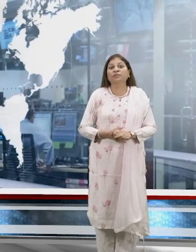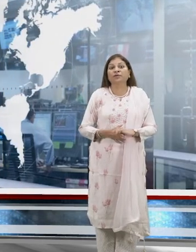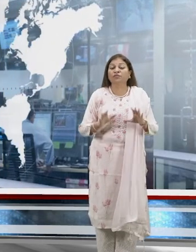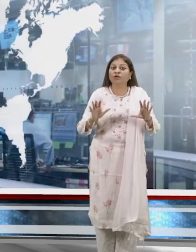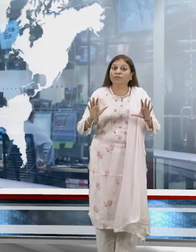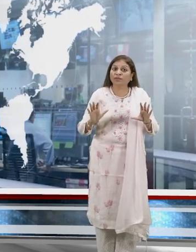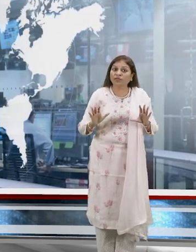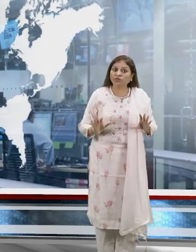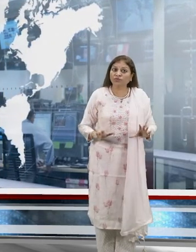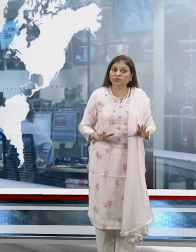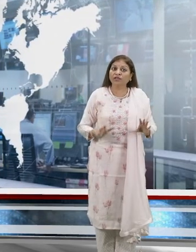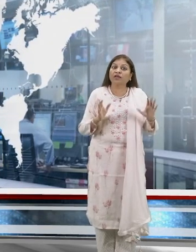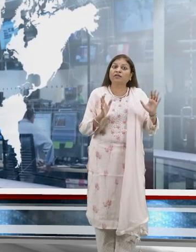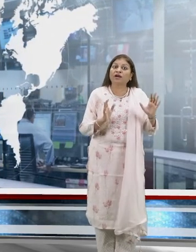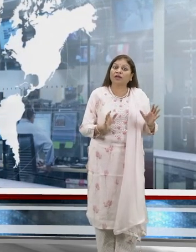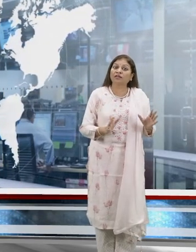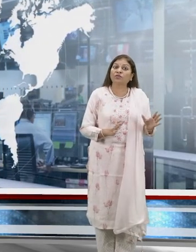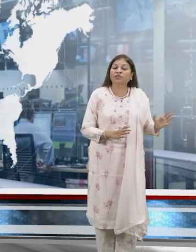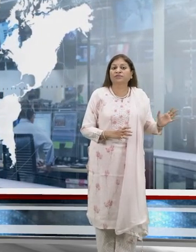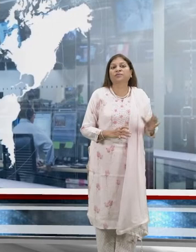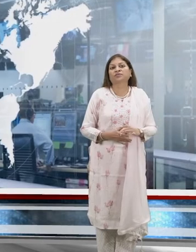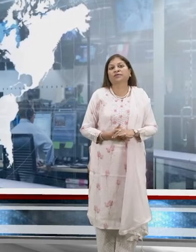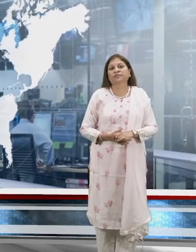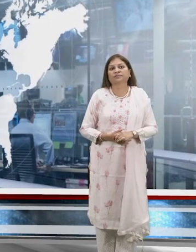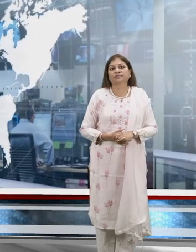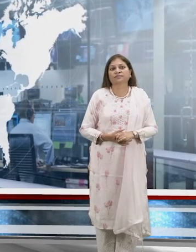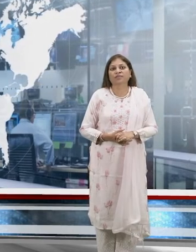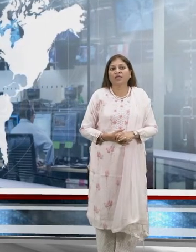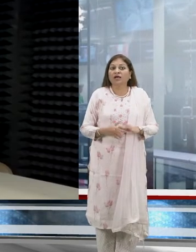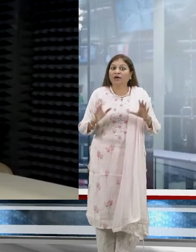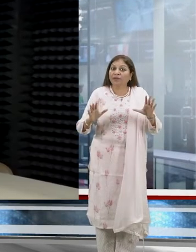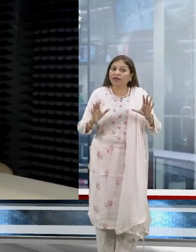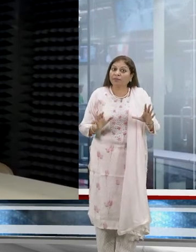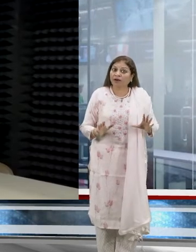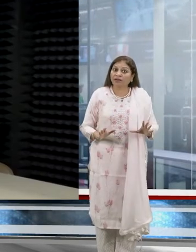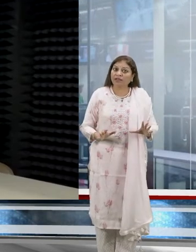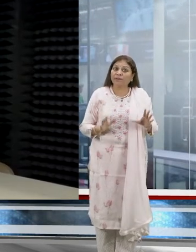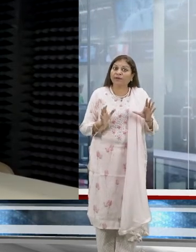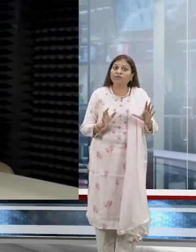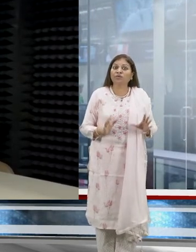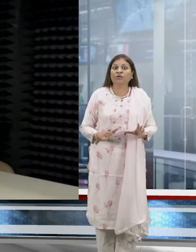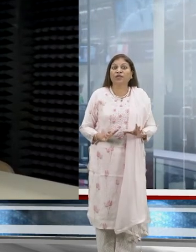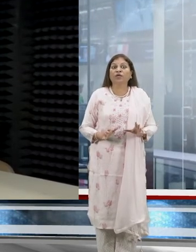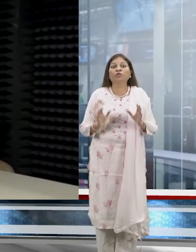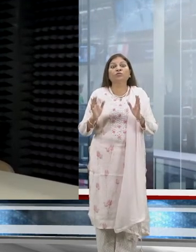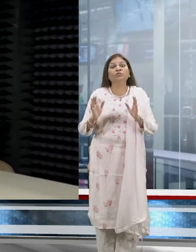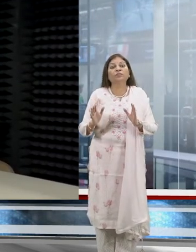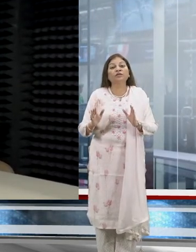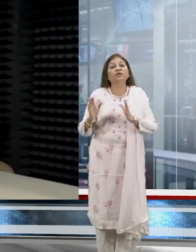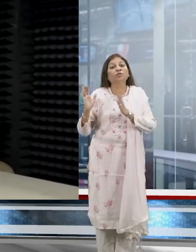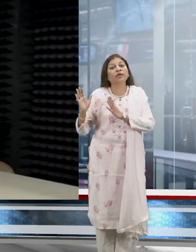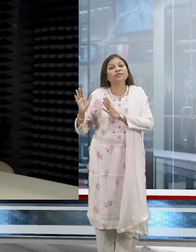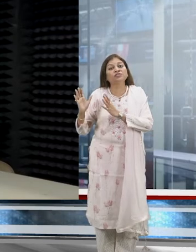हुई, पर वो गंभीर रूप से घायल होने से बच गए। अपने अखबार के बंद होने और